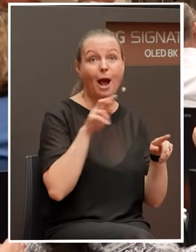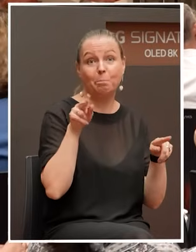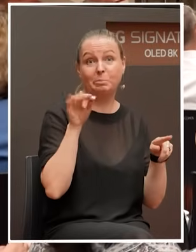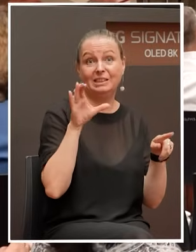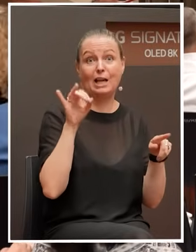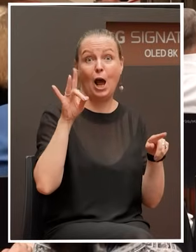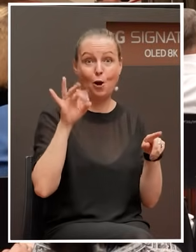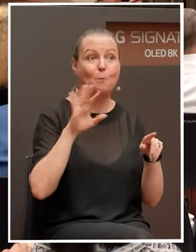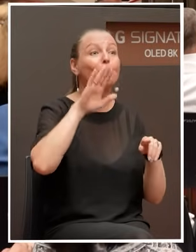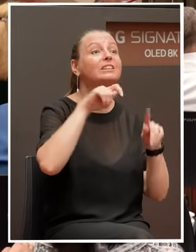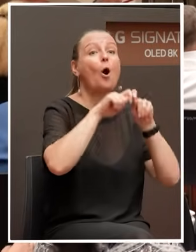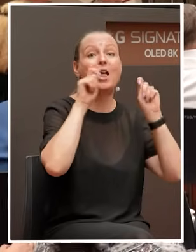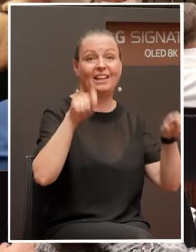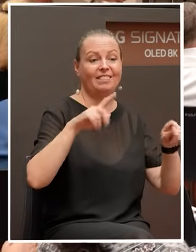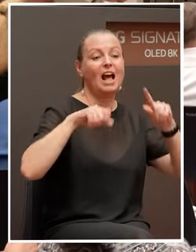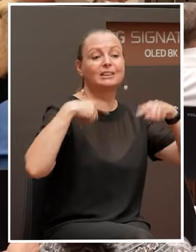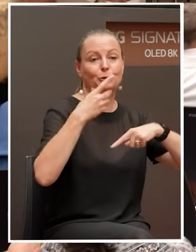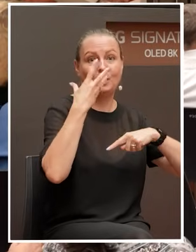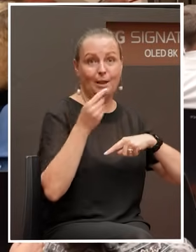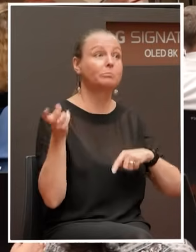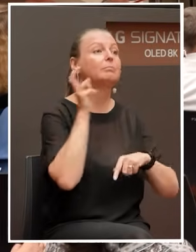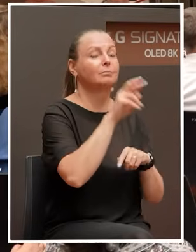на следующий день после открытия экспозиции,